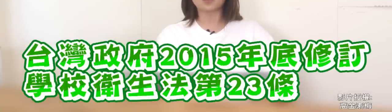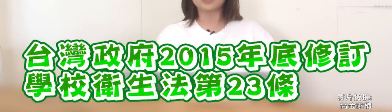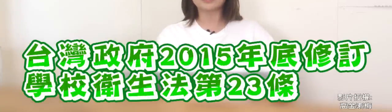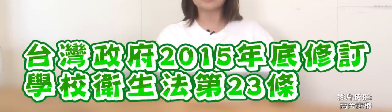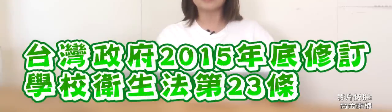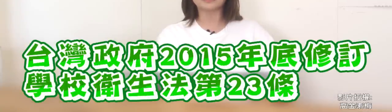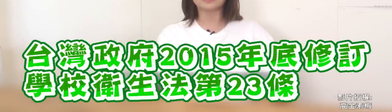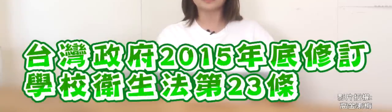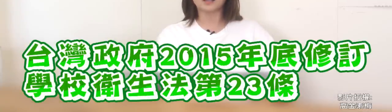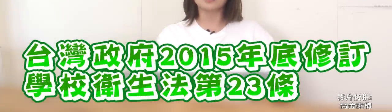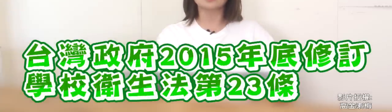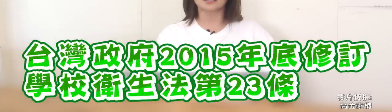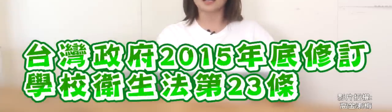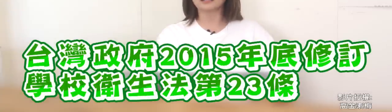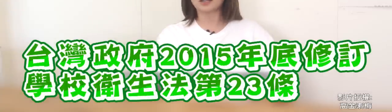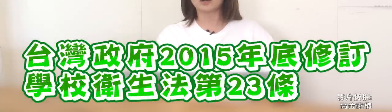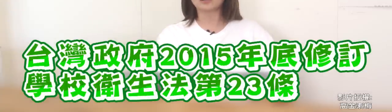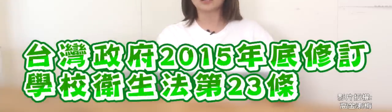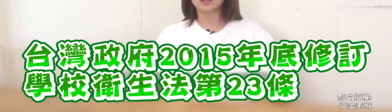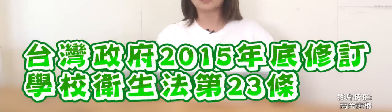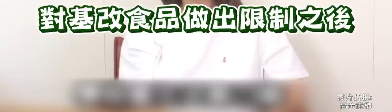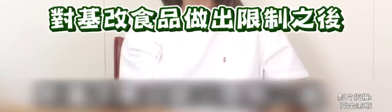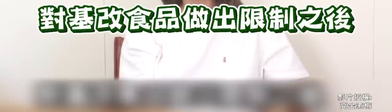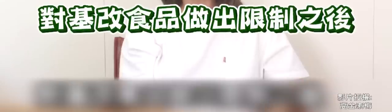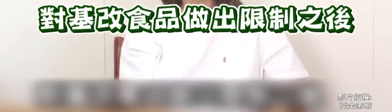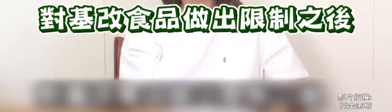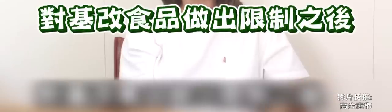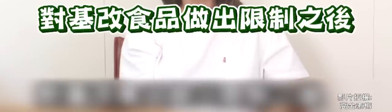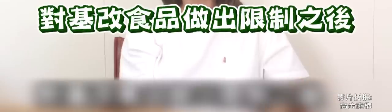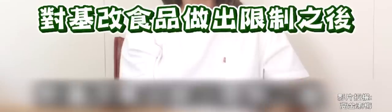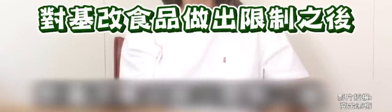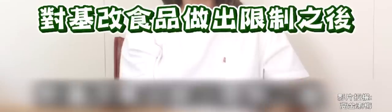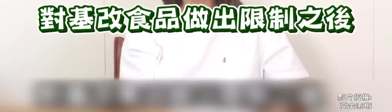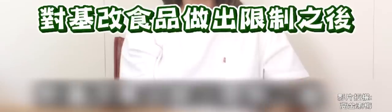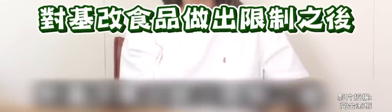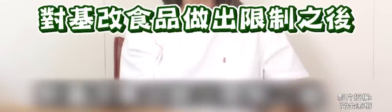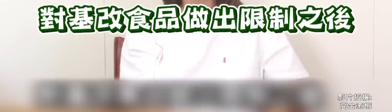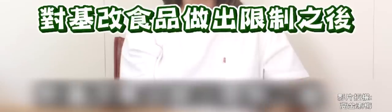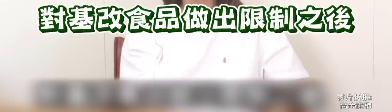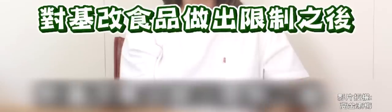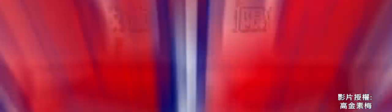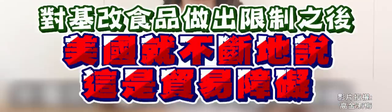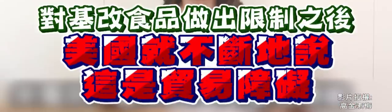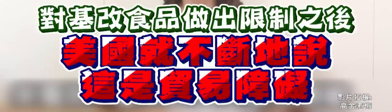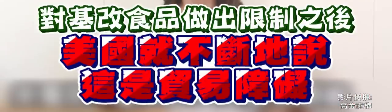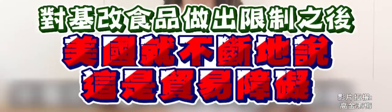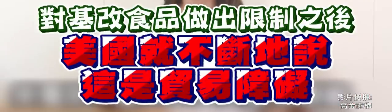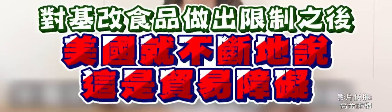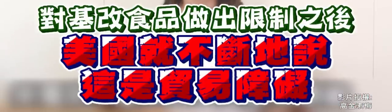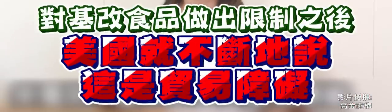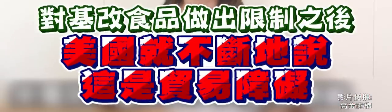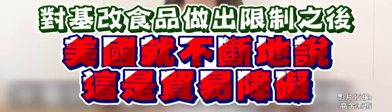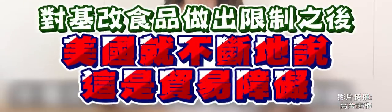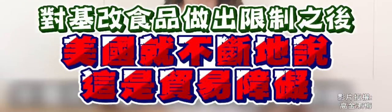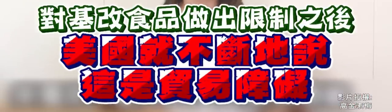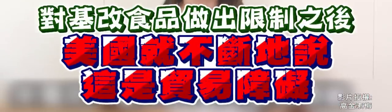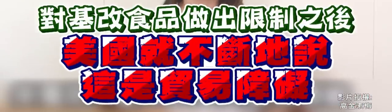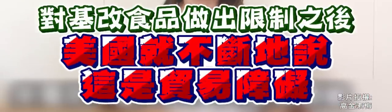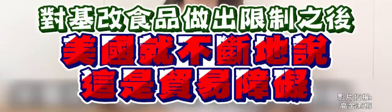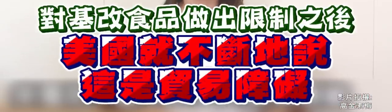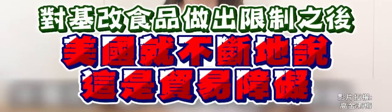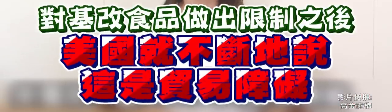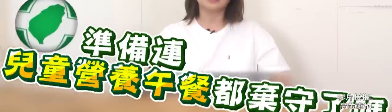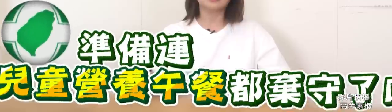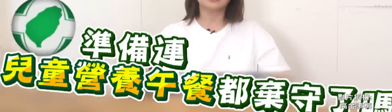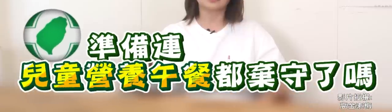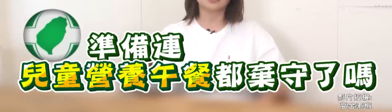学校卫生法第23条，对基改食品做出限制之后，美国就不断地说这是贸易